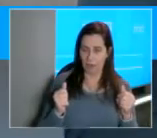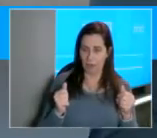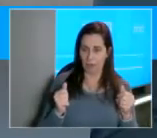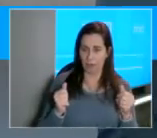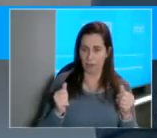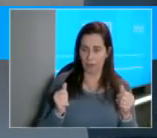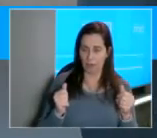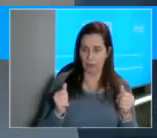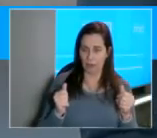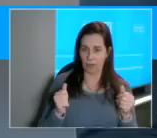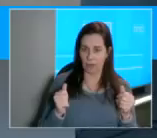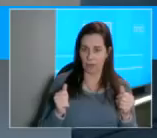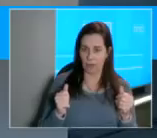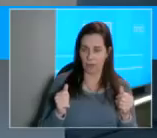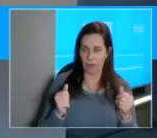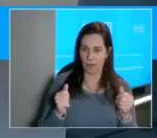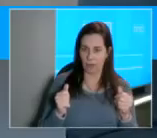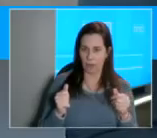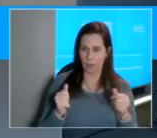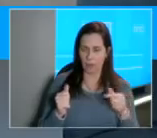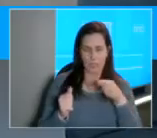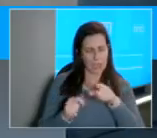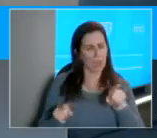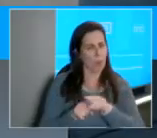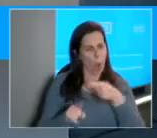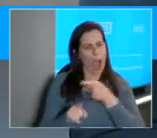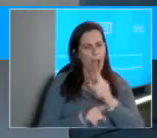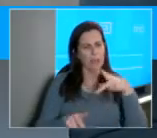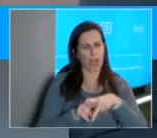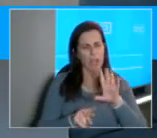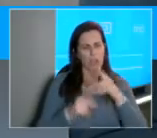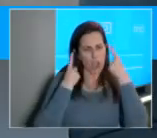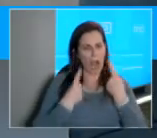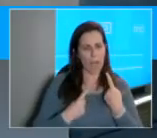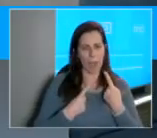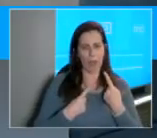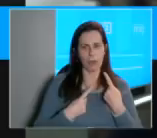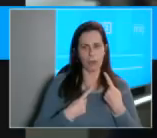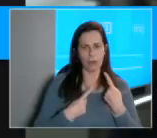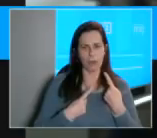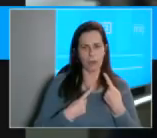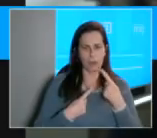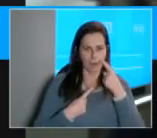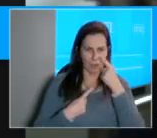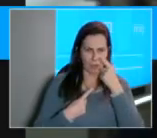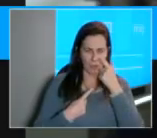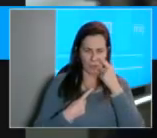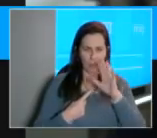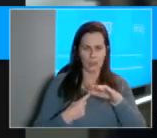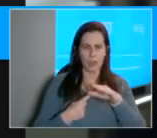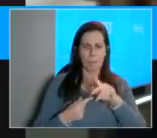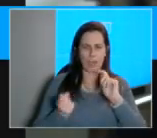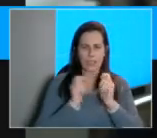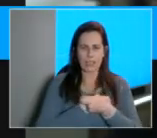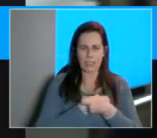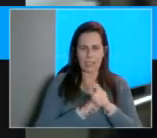ספק שההטרדה שסופגים מחב"ד, שאולי הגוף לא רק המחזיר בתשובה הגדול בארץ,